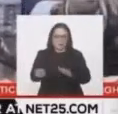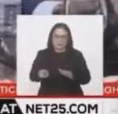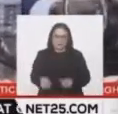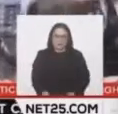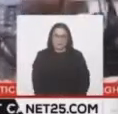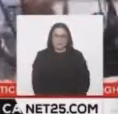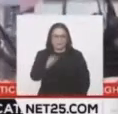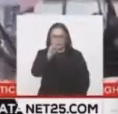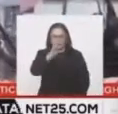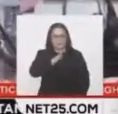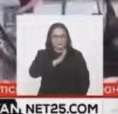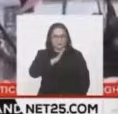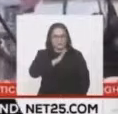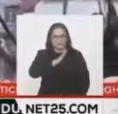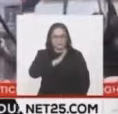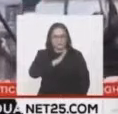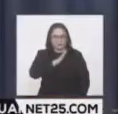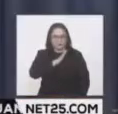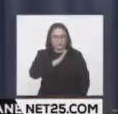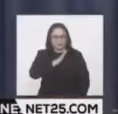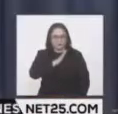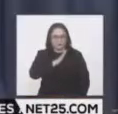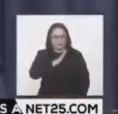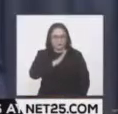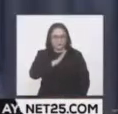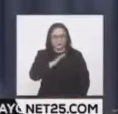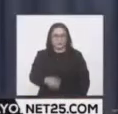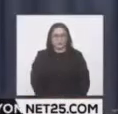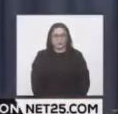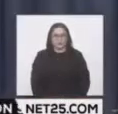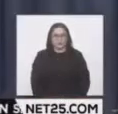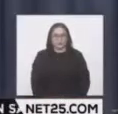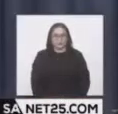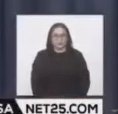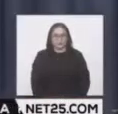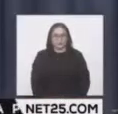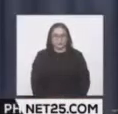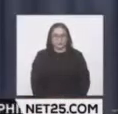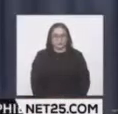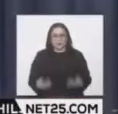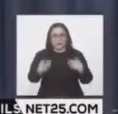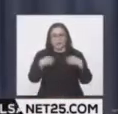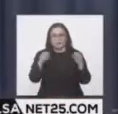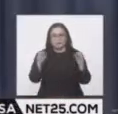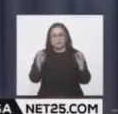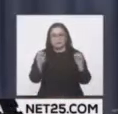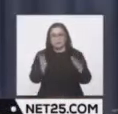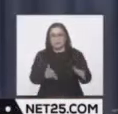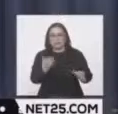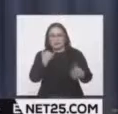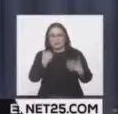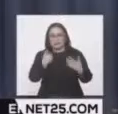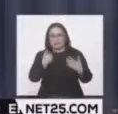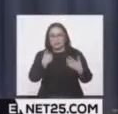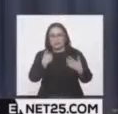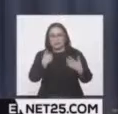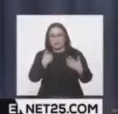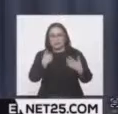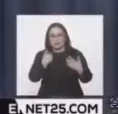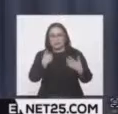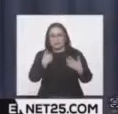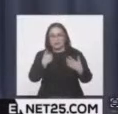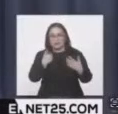kaya to wala may mawawala ba may mawawala ba saakin kung magpapakumbaba ako ba't ka